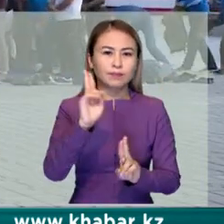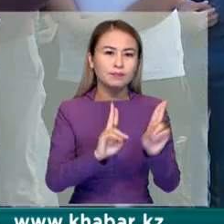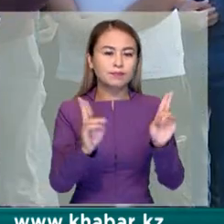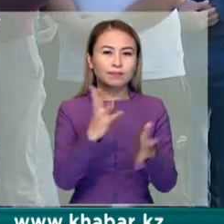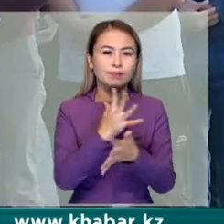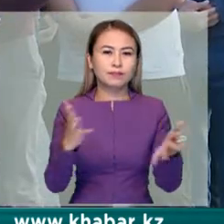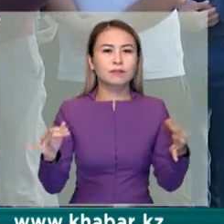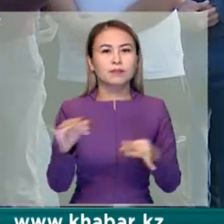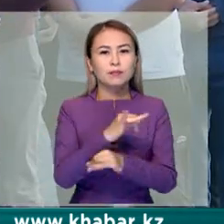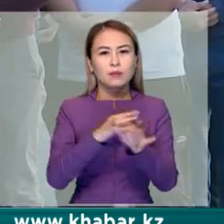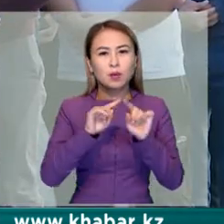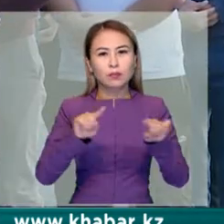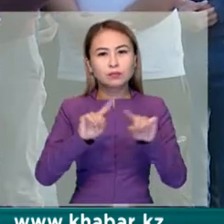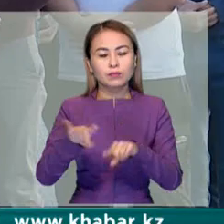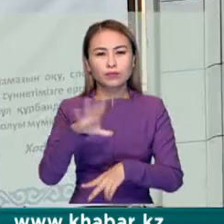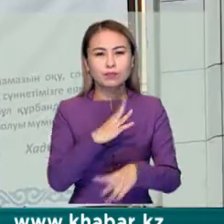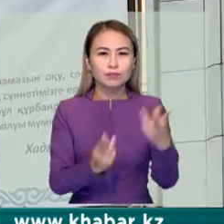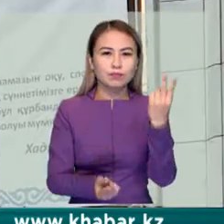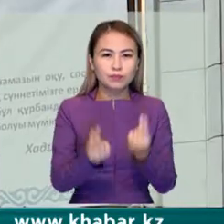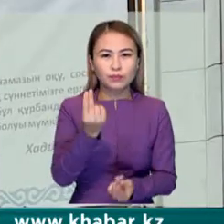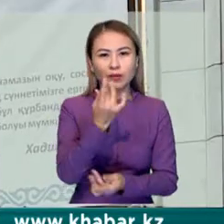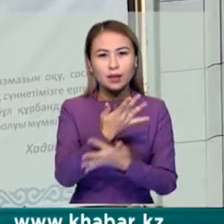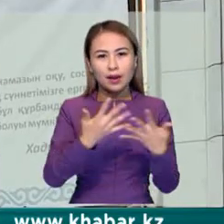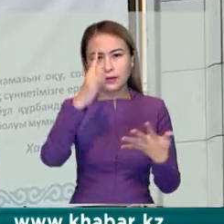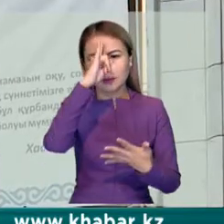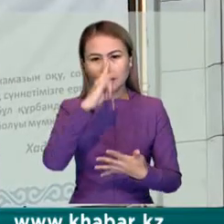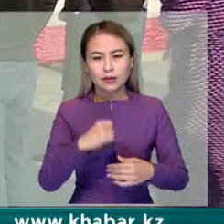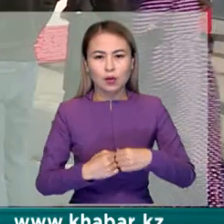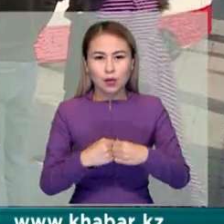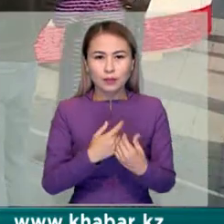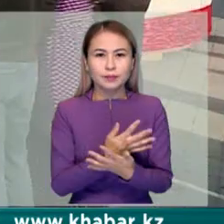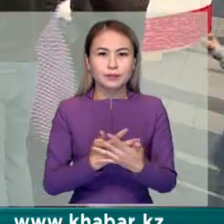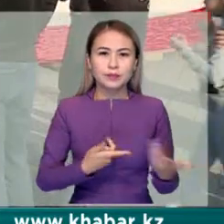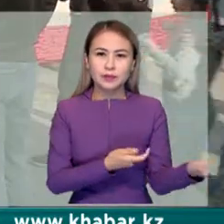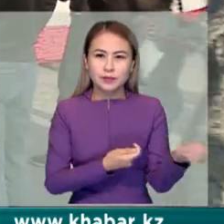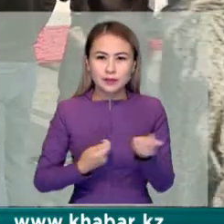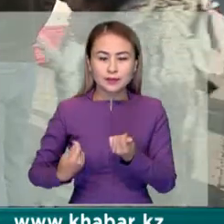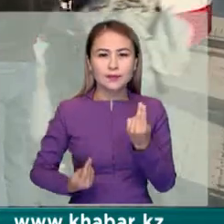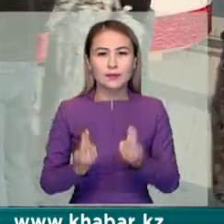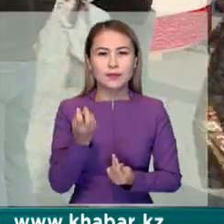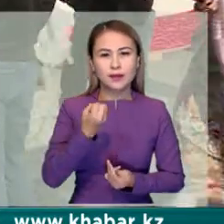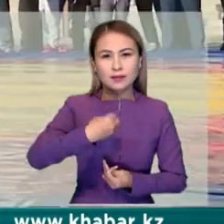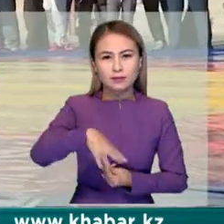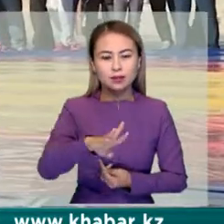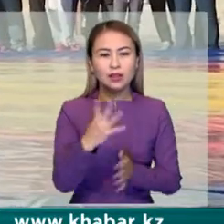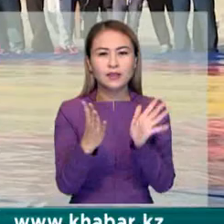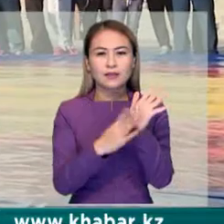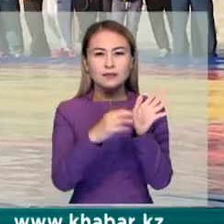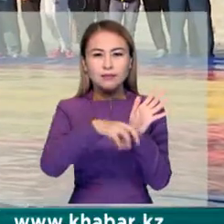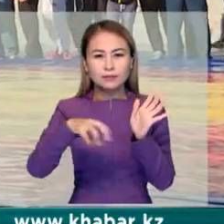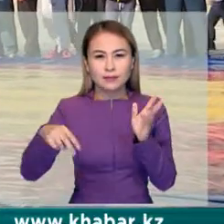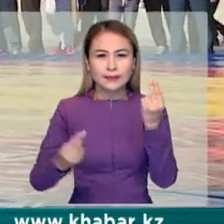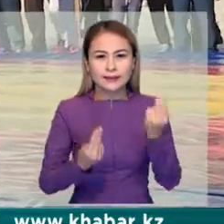салт-дәстүрлер кеңінен дәріптелді. Ұлттық ойын түрлері қазақ күресі, арқан тарту, асық ату және